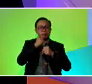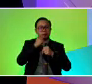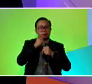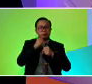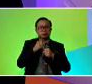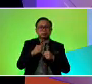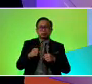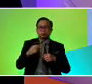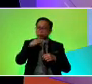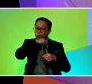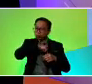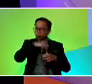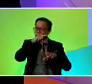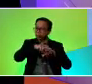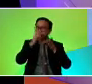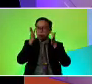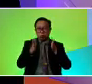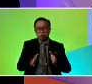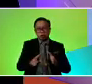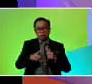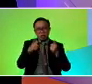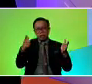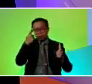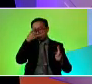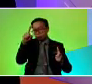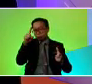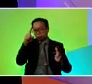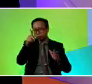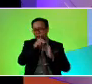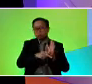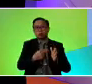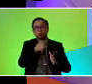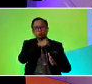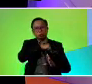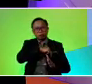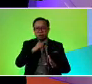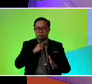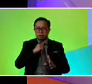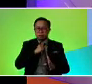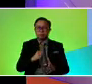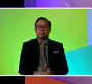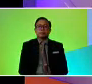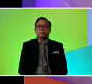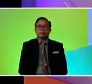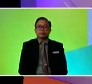ke atas orang lain demi kepentingan dan juga keuntungan diri sendiri